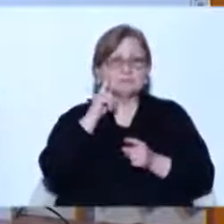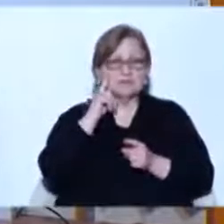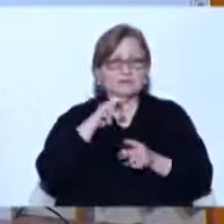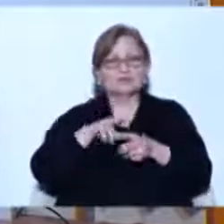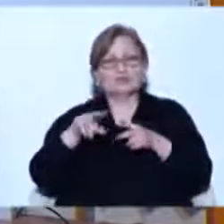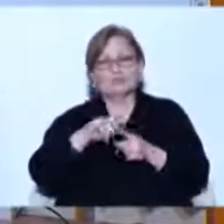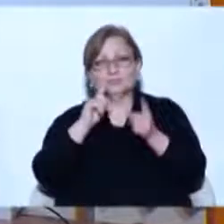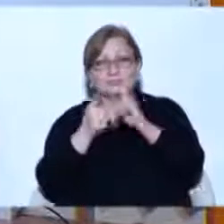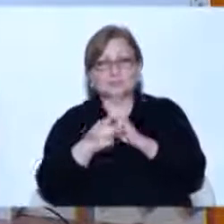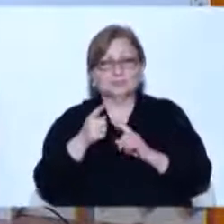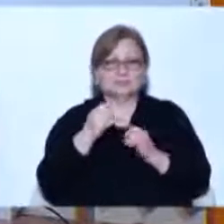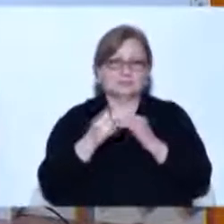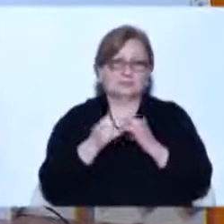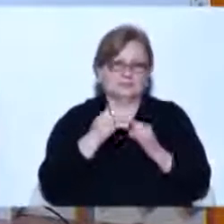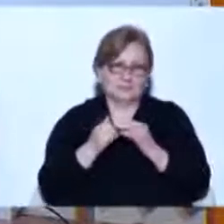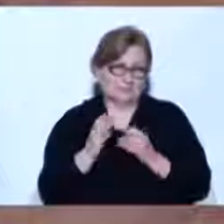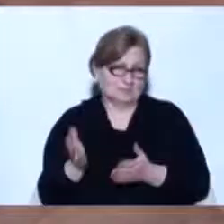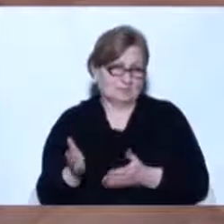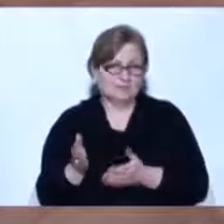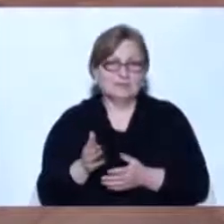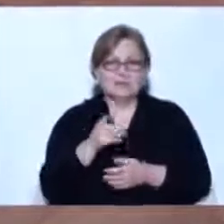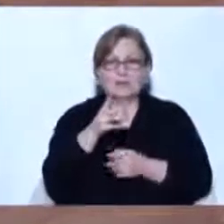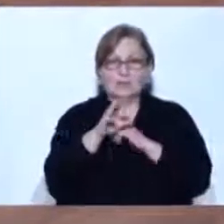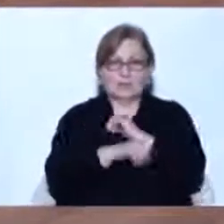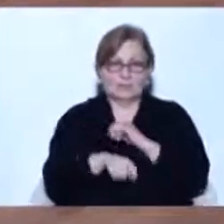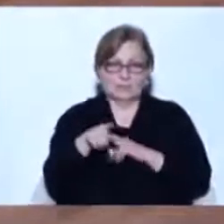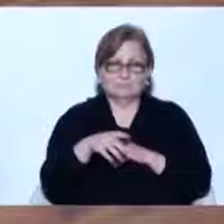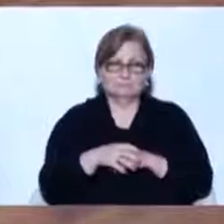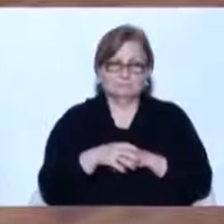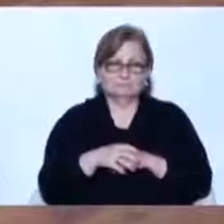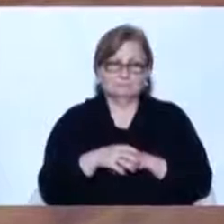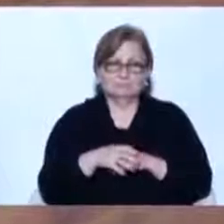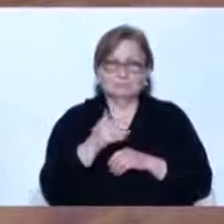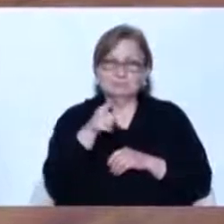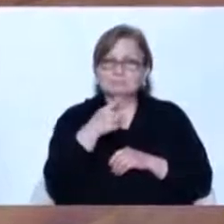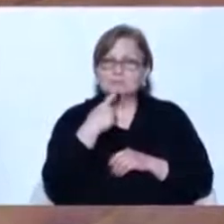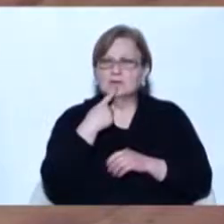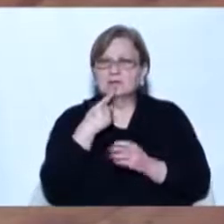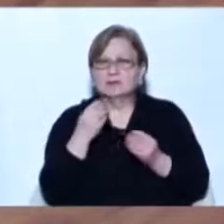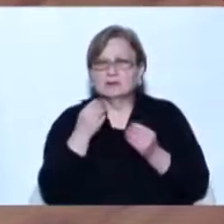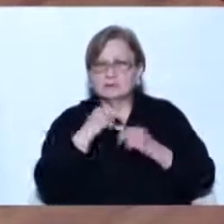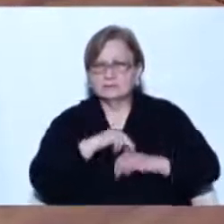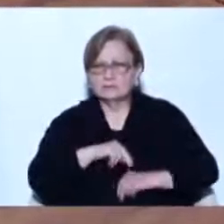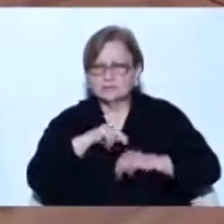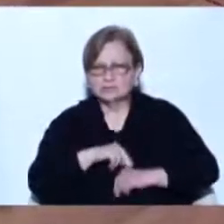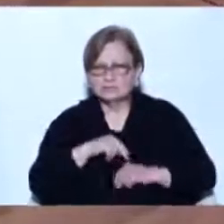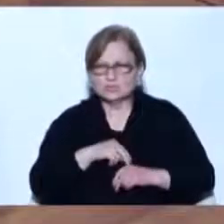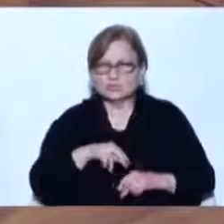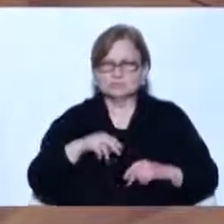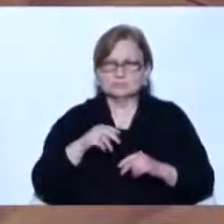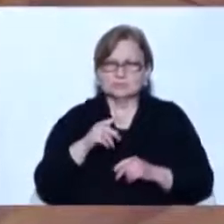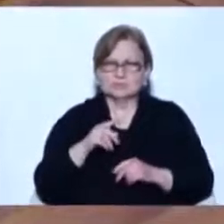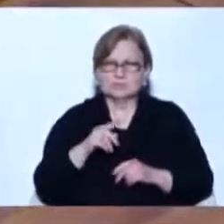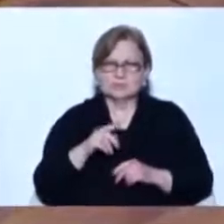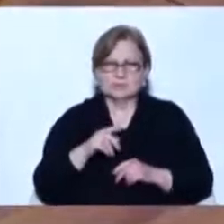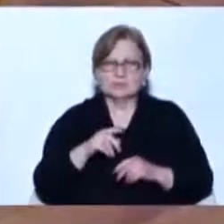Ახლა ნახოთ ბოლო გამოცანის დროა. Მის გემრიელ ნაშრომ ნაჯაბს